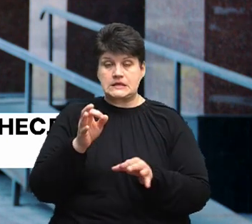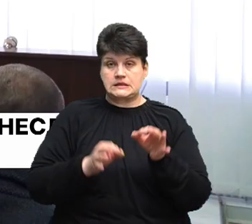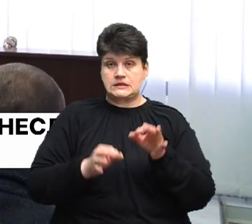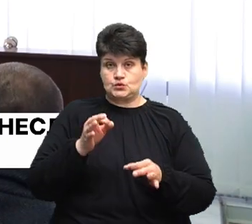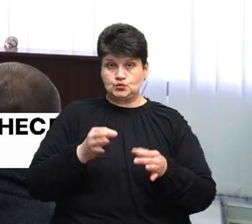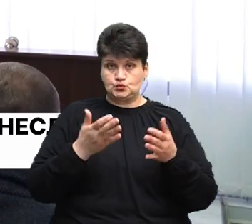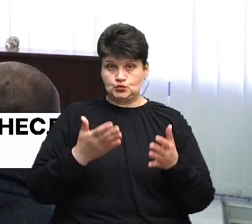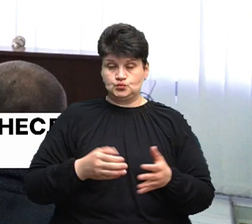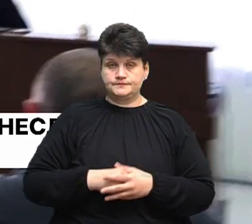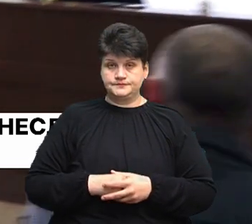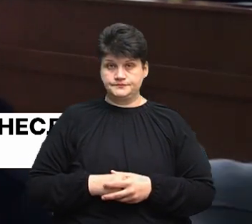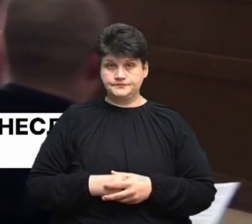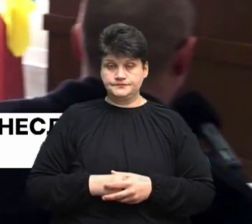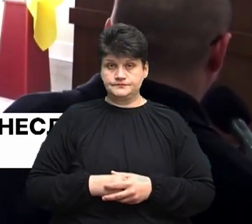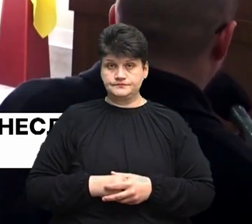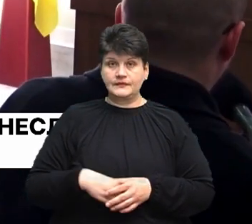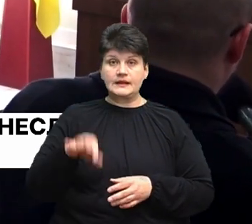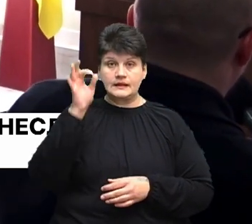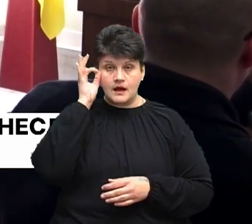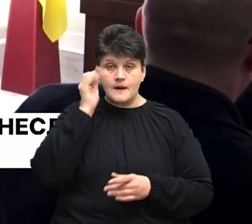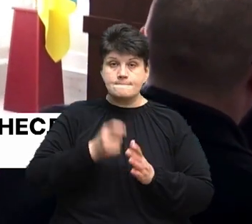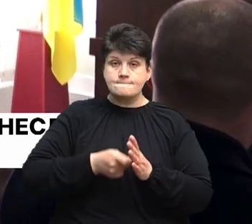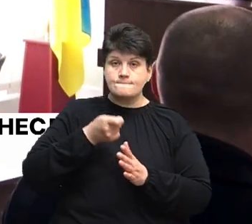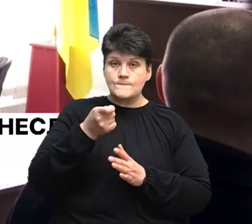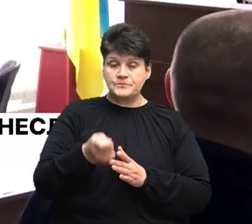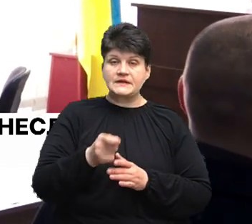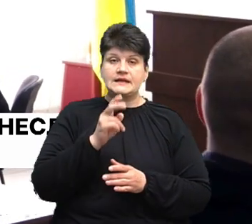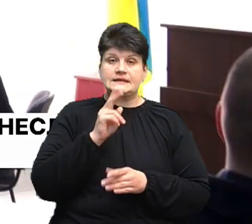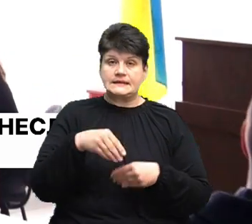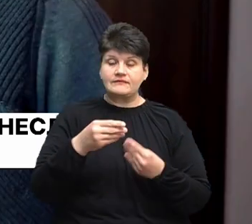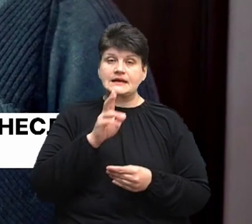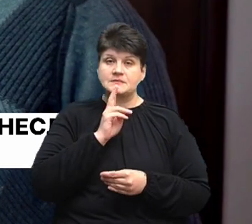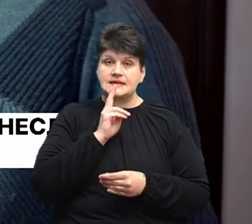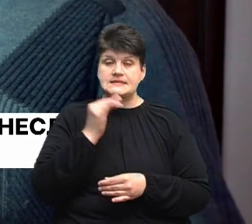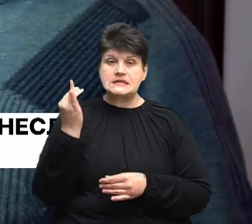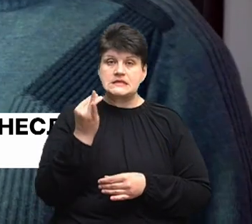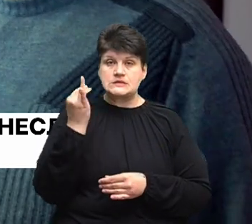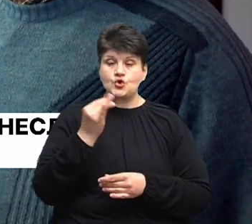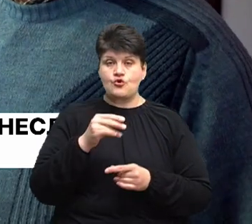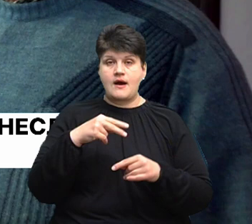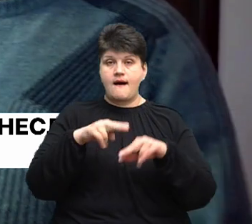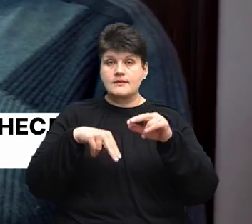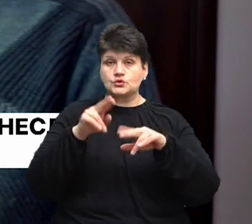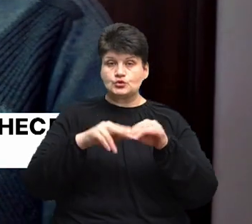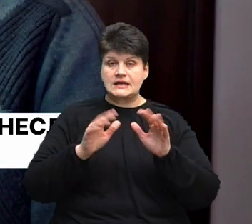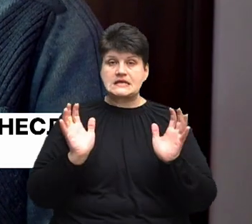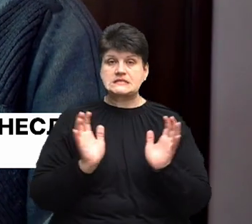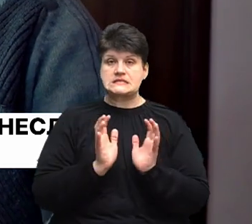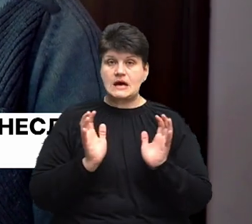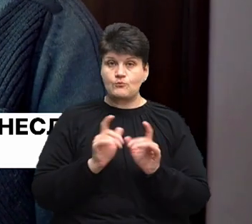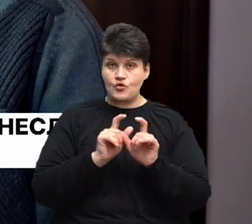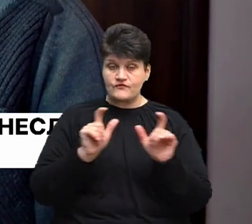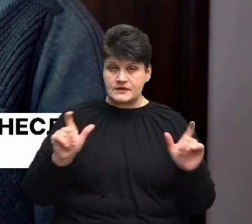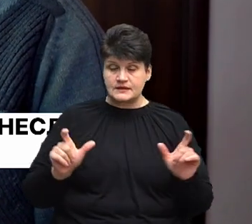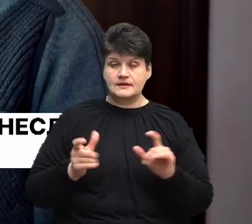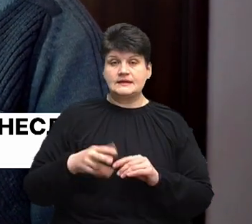відповідно. Нагадаю, позов подав Кременецький історико-архітектурний заповідник. За словами директора заповідника Вадима